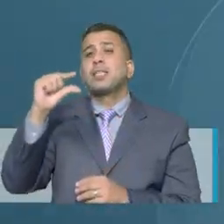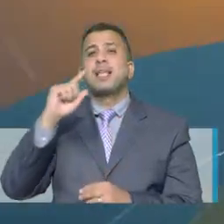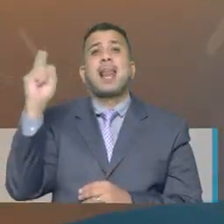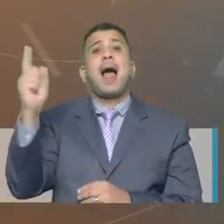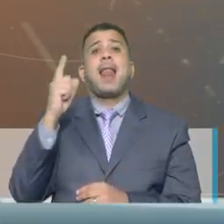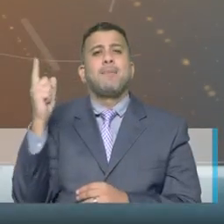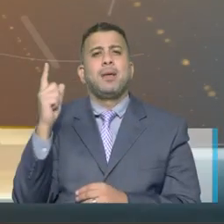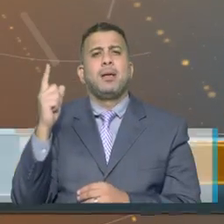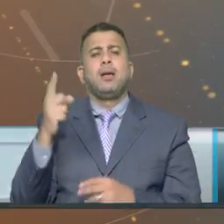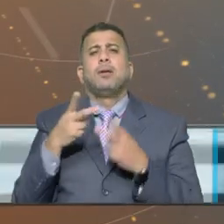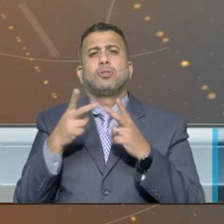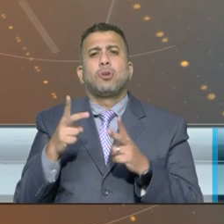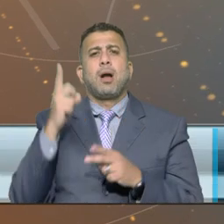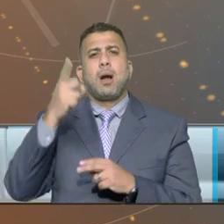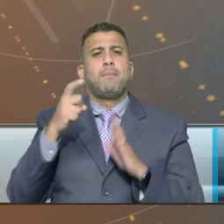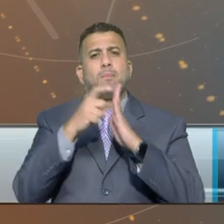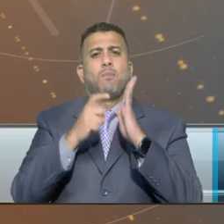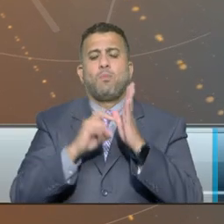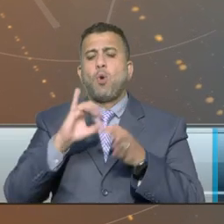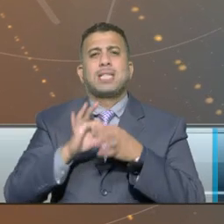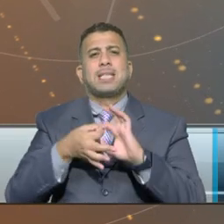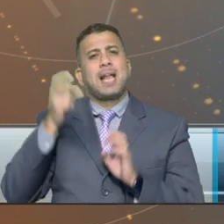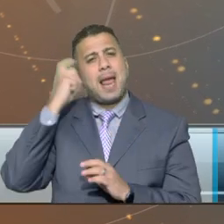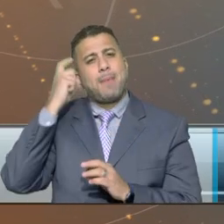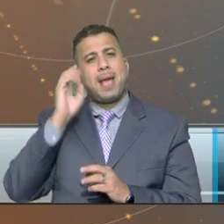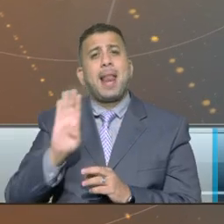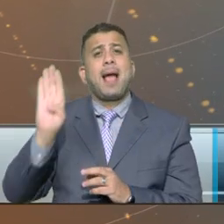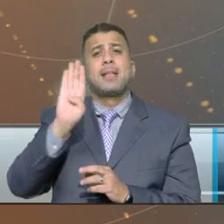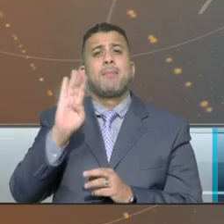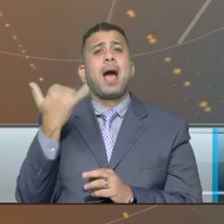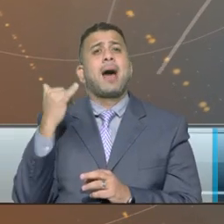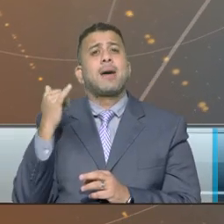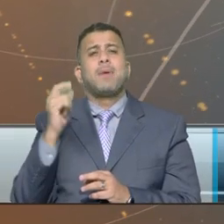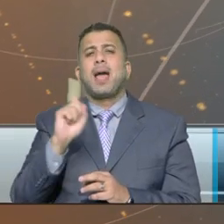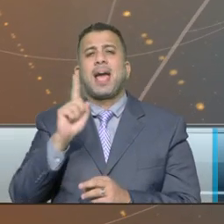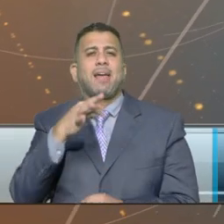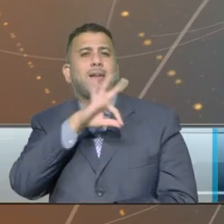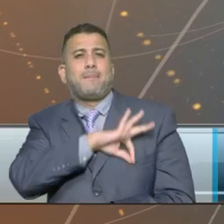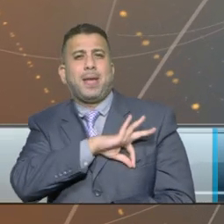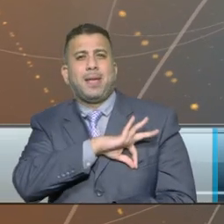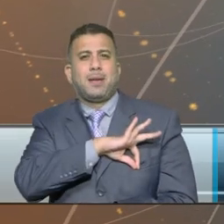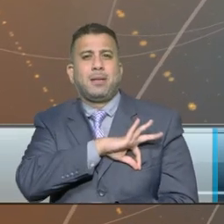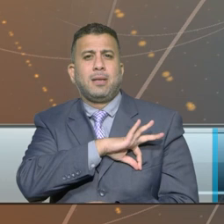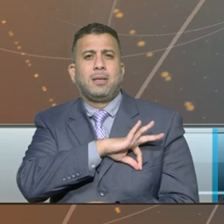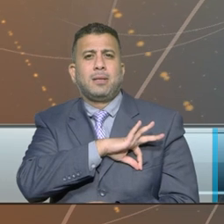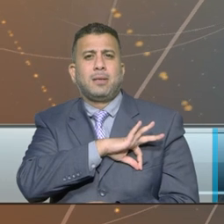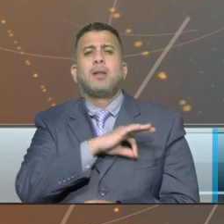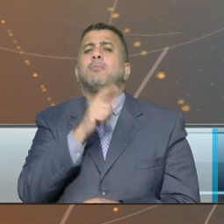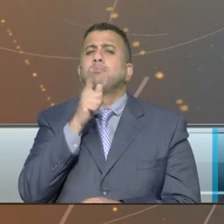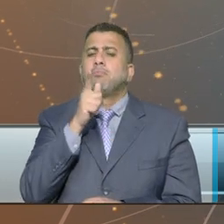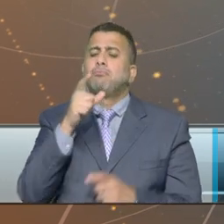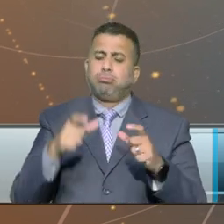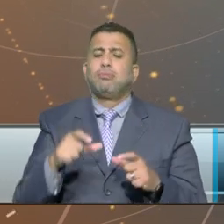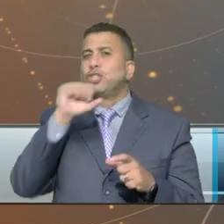جامعه دراسات العالميه وتنشا بموجب المرسوم مؤسسه علميه اكاديميه غير عربيه غير